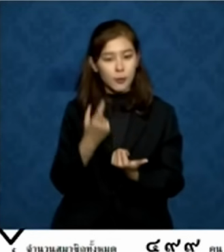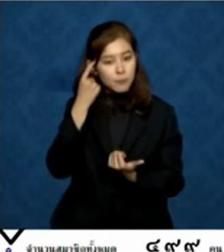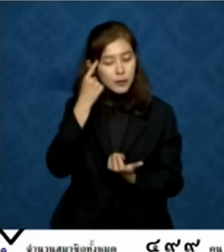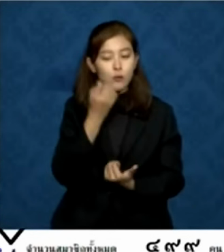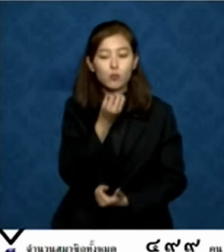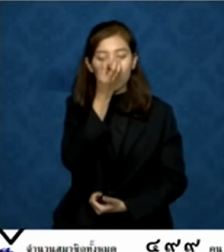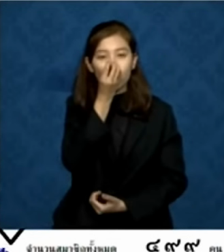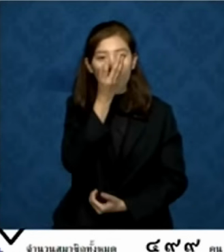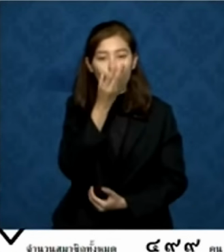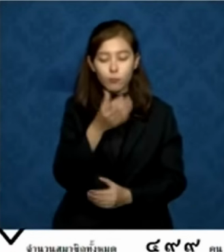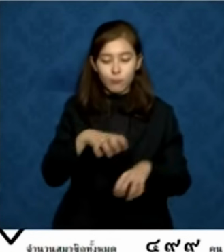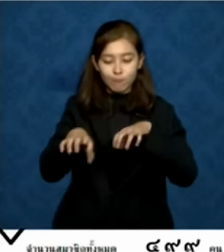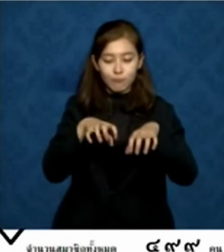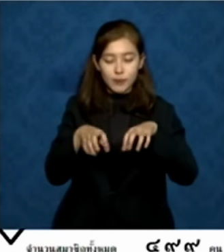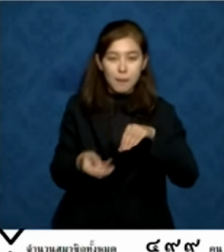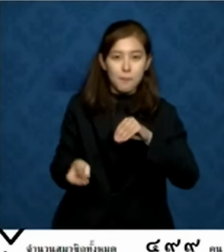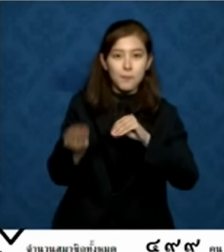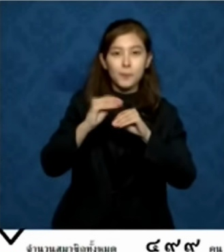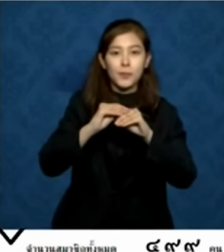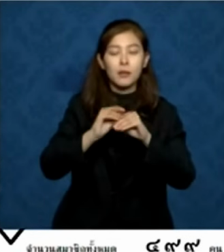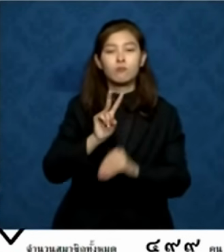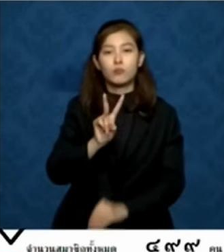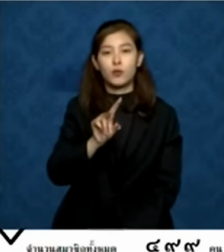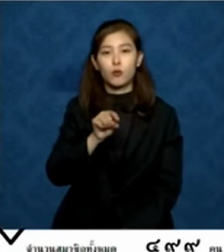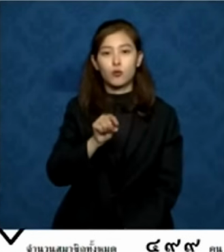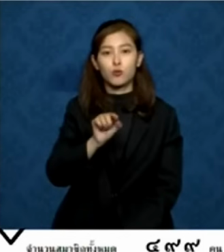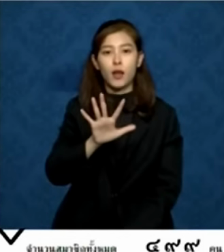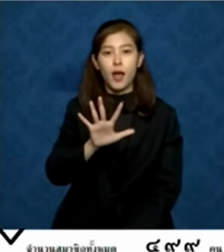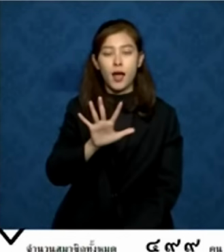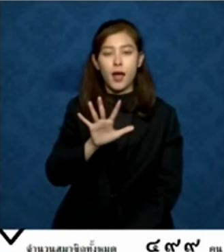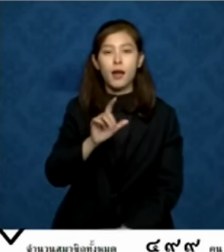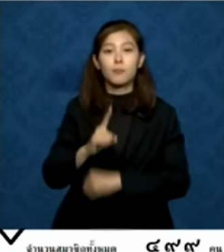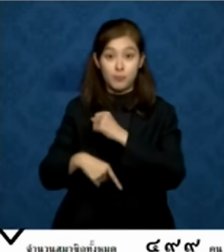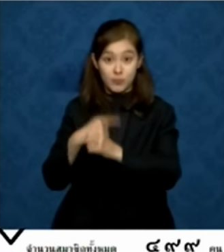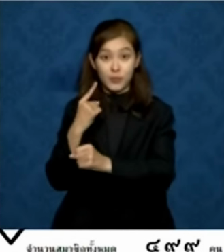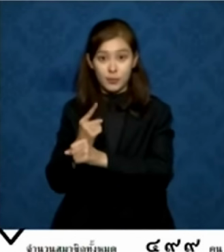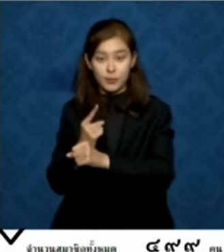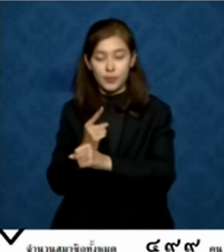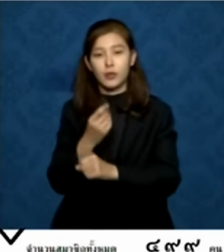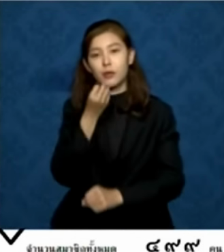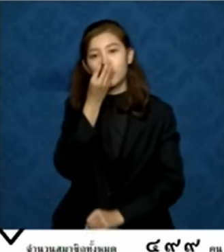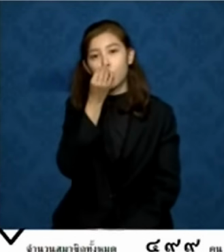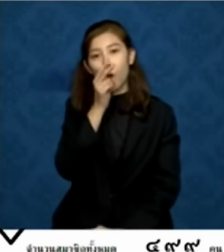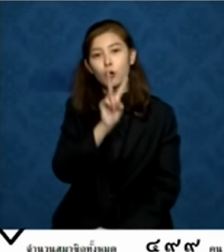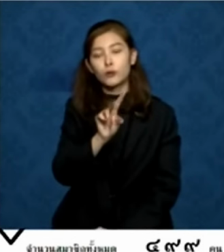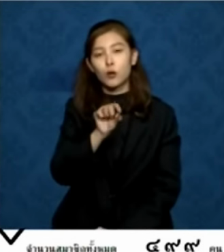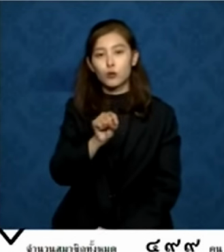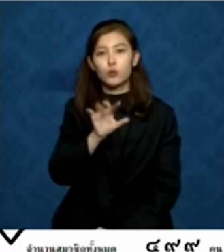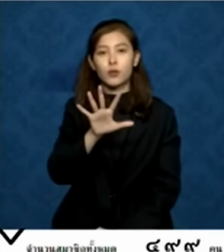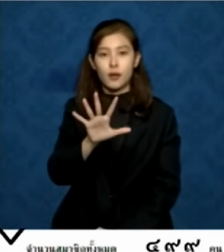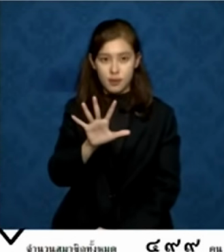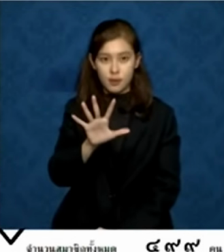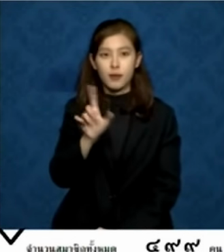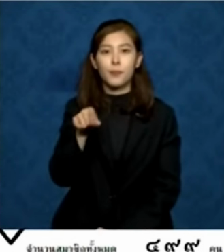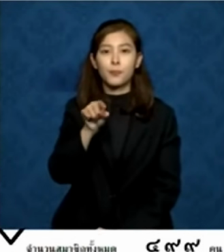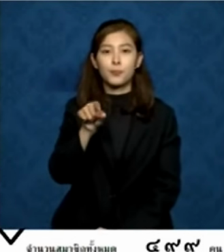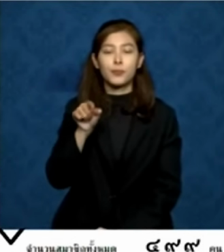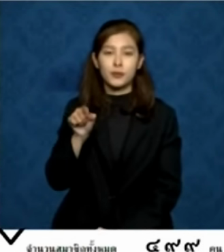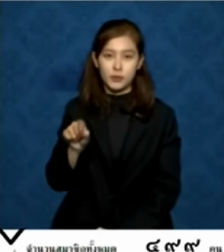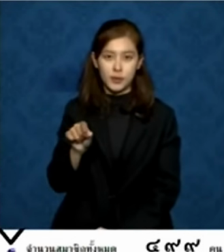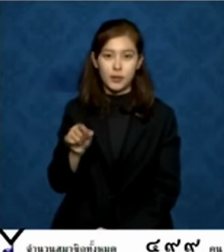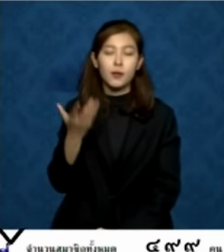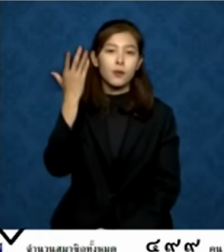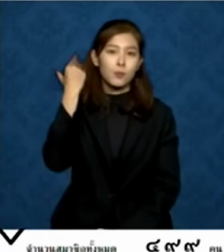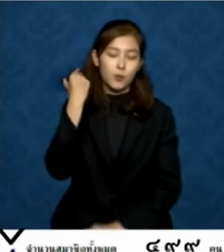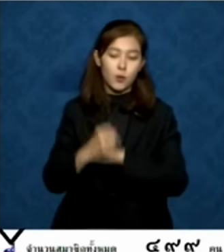อกเบี้ยขึ้นมาอยู่ร้อยละ 2.5 ต่อปีในการประชุมเมื่อเดือนกันยายน 2566 นั้น